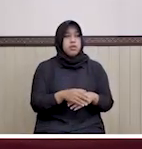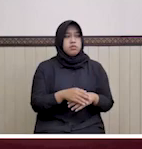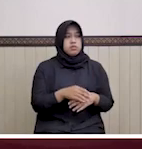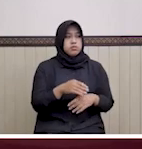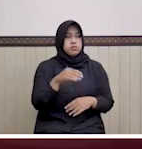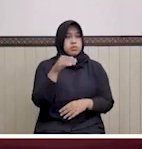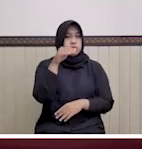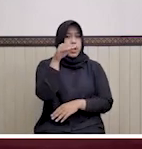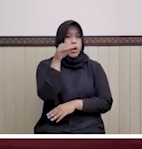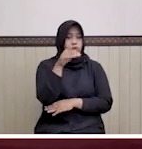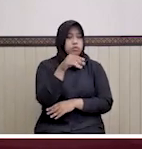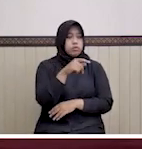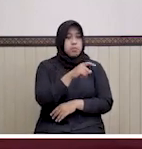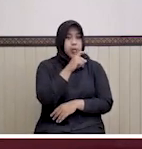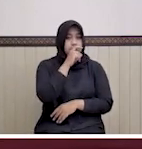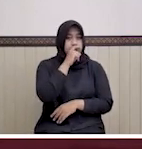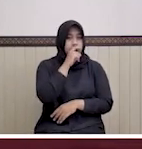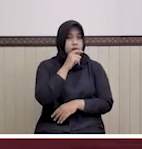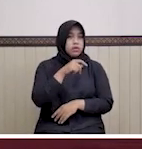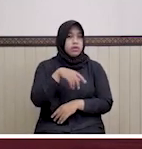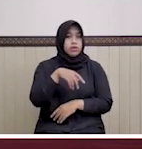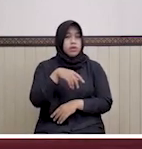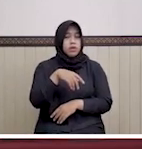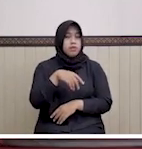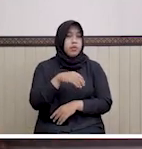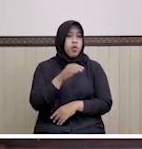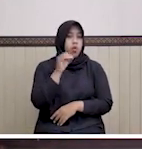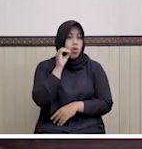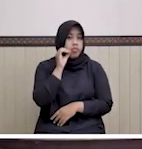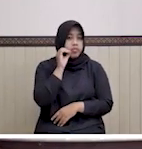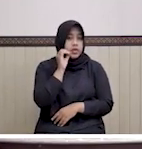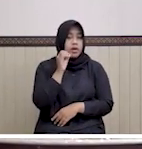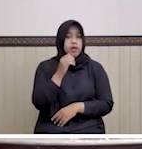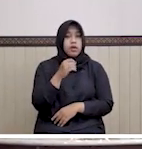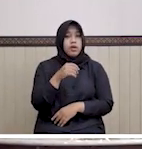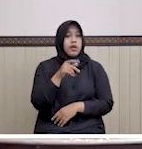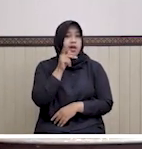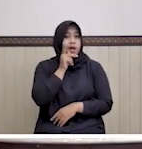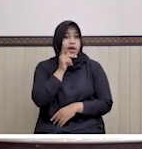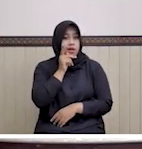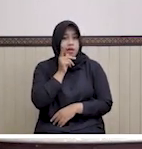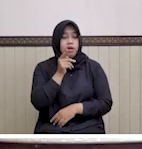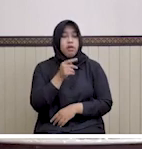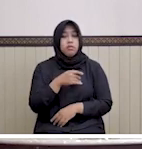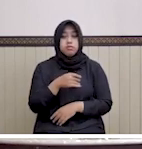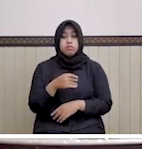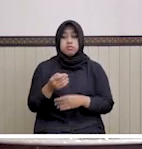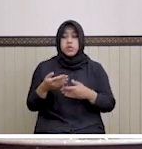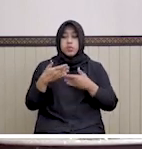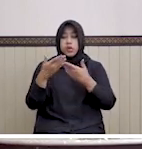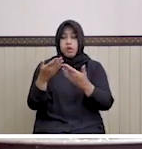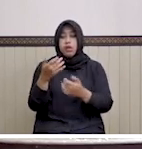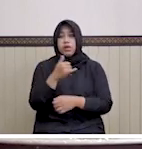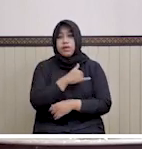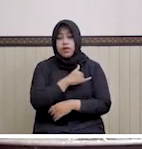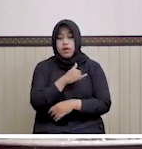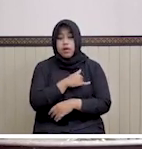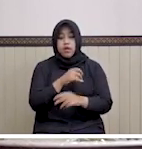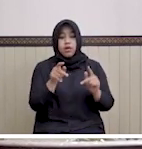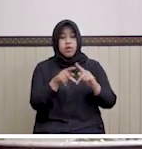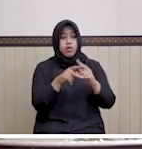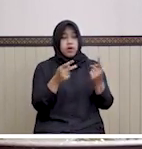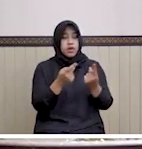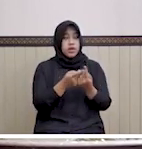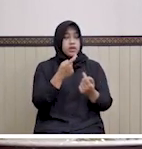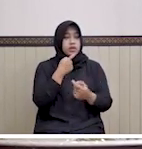ayahnya pamannya kakeknya gitu jadi meyakinkan of pada keluarga terkait bahwa ini kejahatan